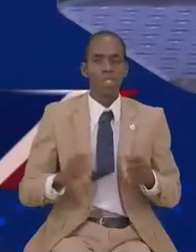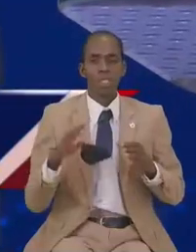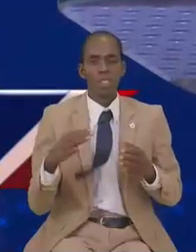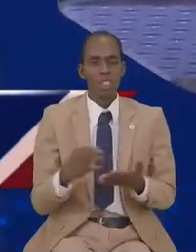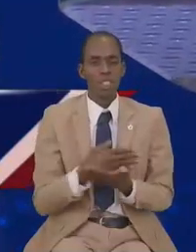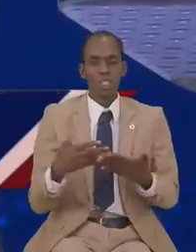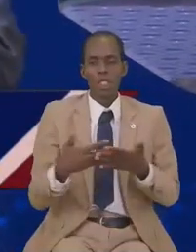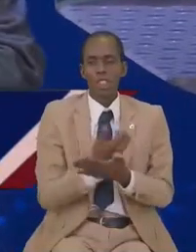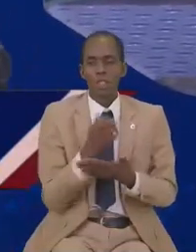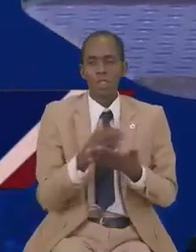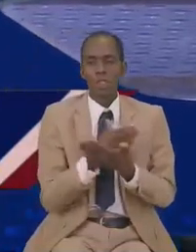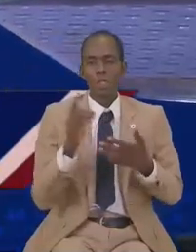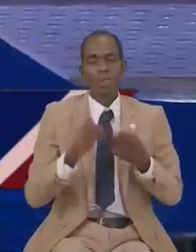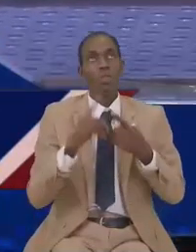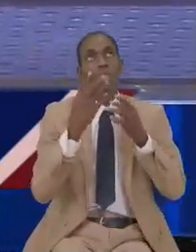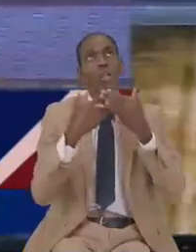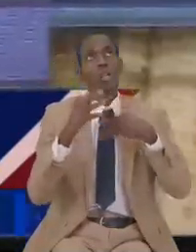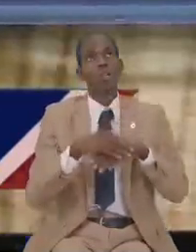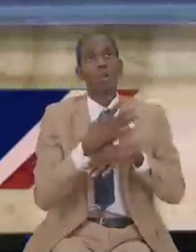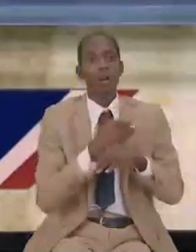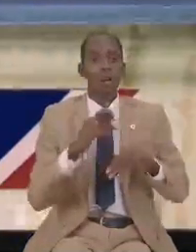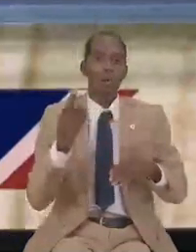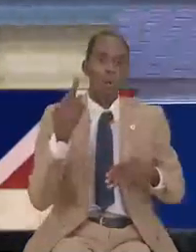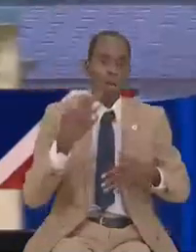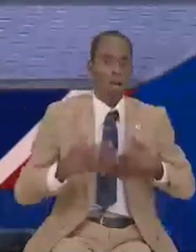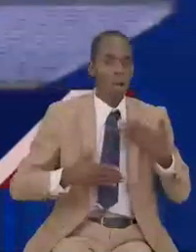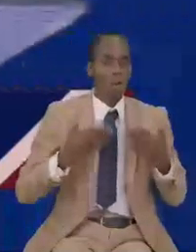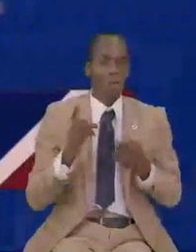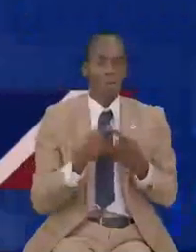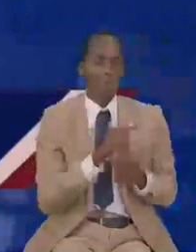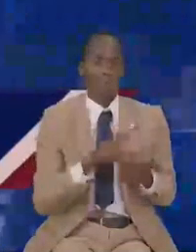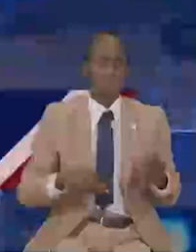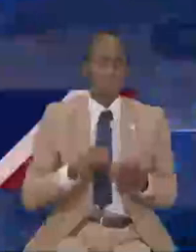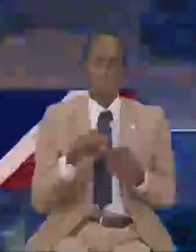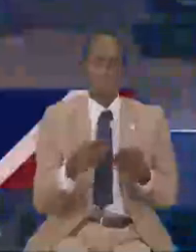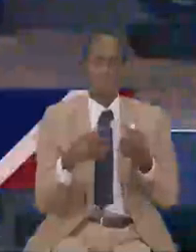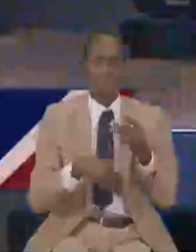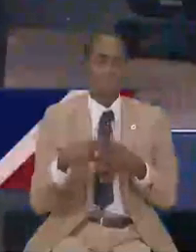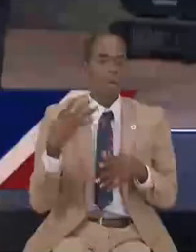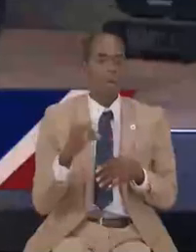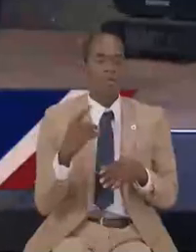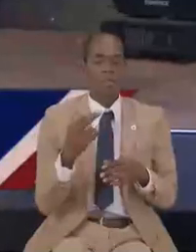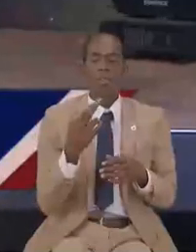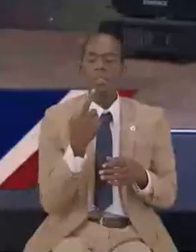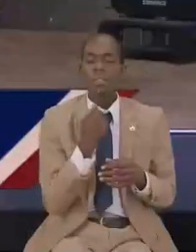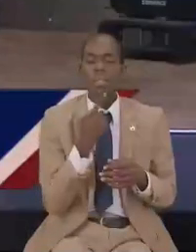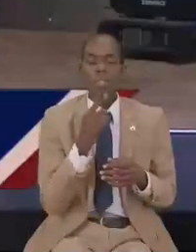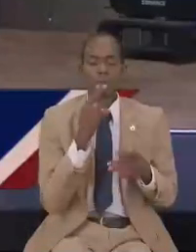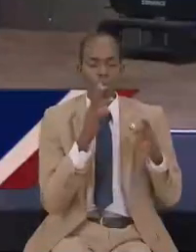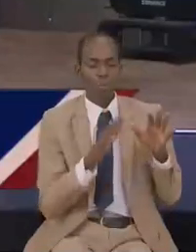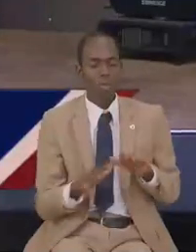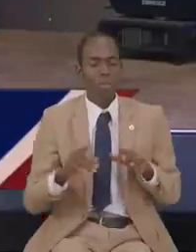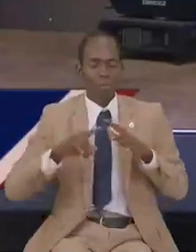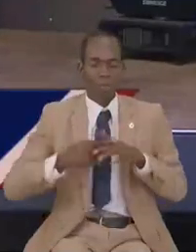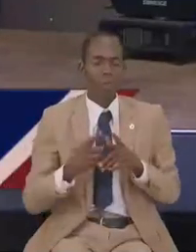Je vais chanter de nouvelles chansons au Seigneur. Et lorsqu'ils étaient sortis de la mer rouge, ils chantaient des louanges au